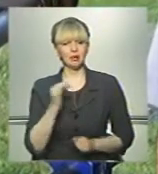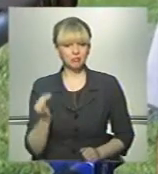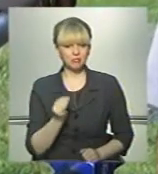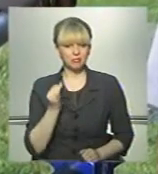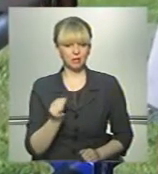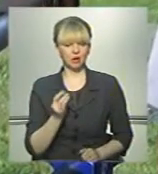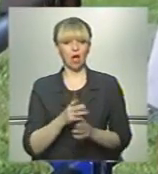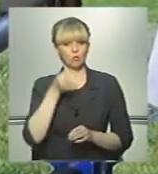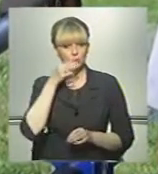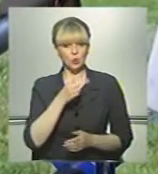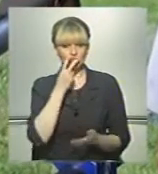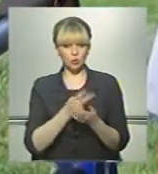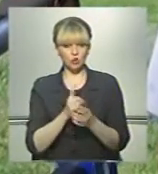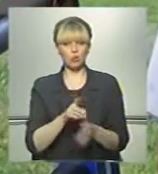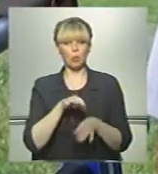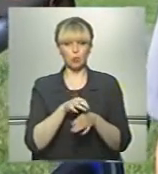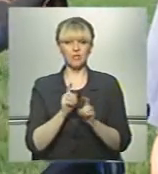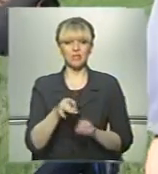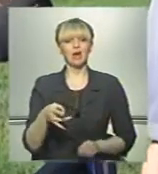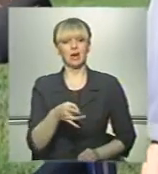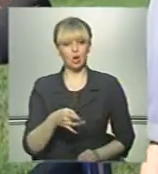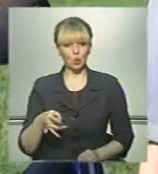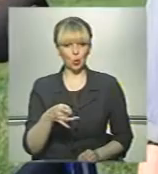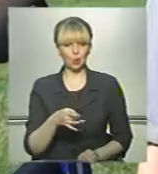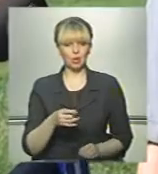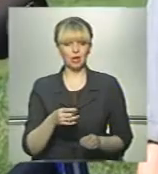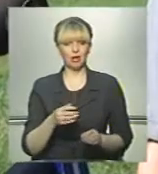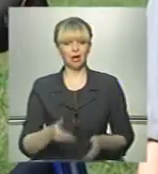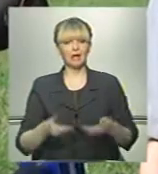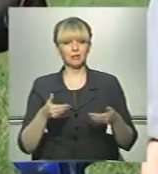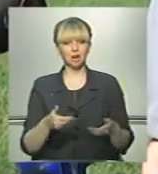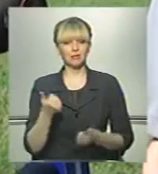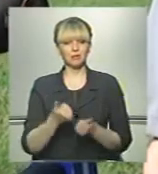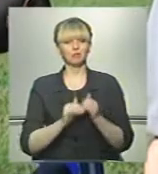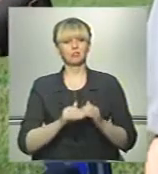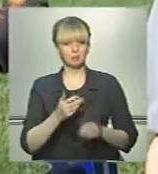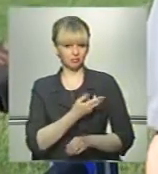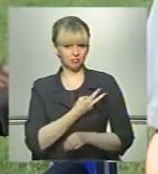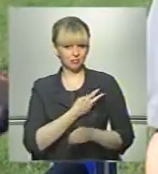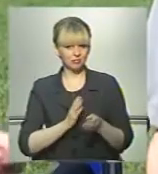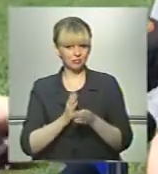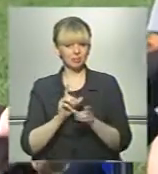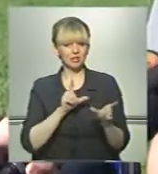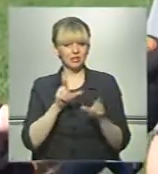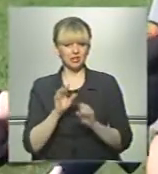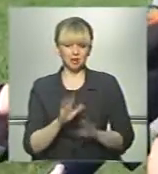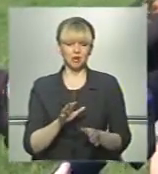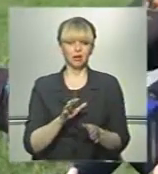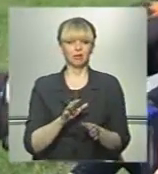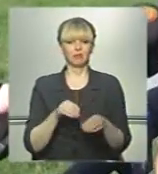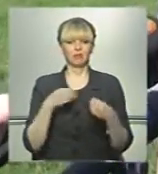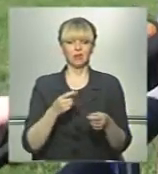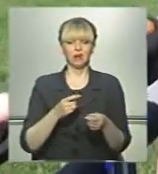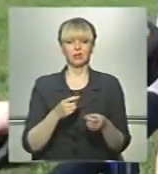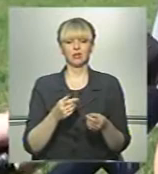як досвід показує, що проводячи навіть районний етап змагання, діти з охотою їдуть туди, їдуть не тільки змагатись, а і надавати